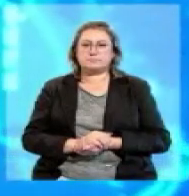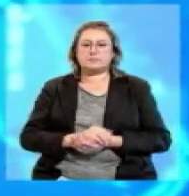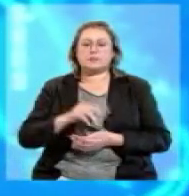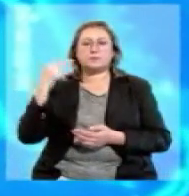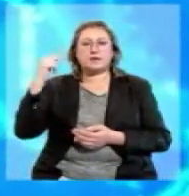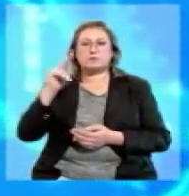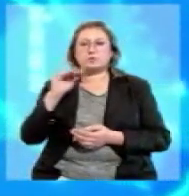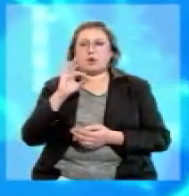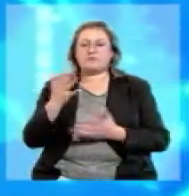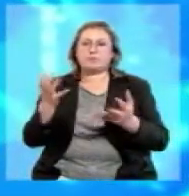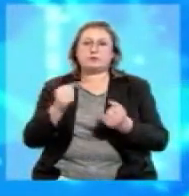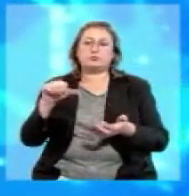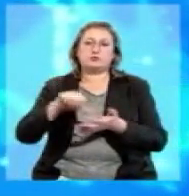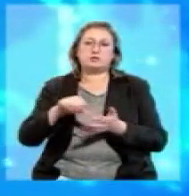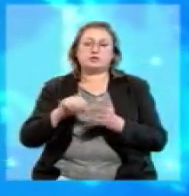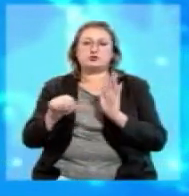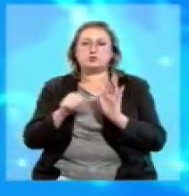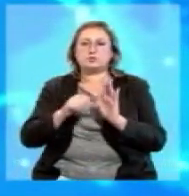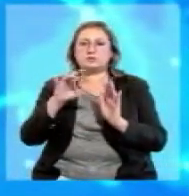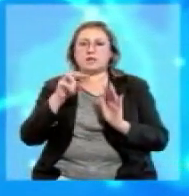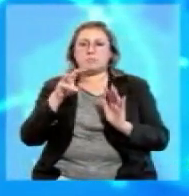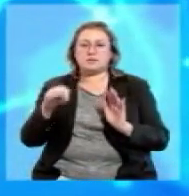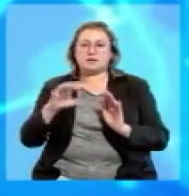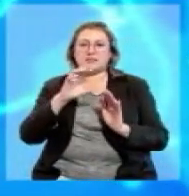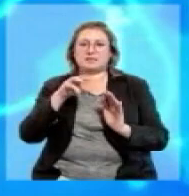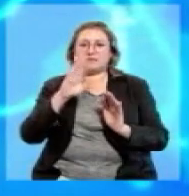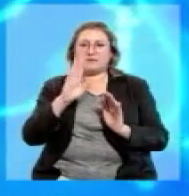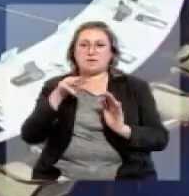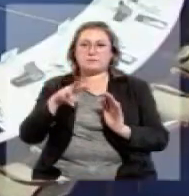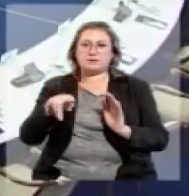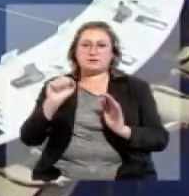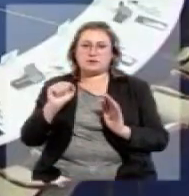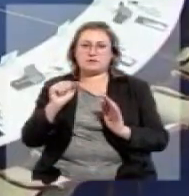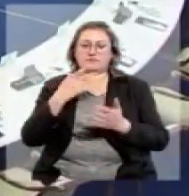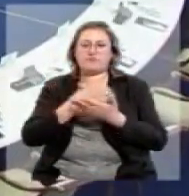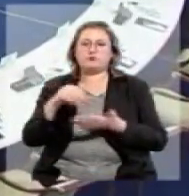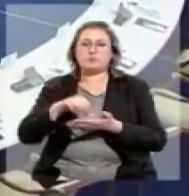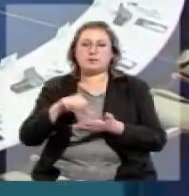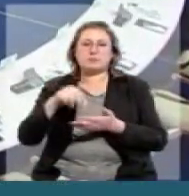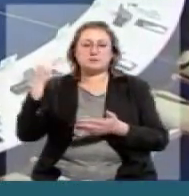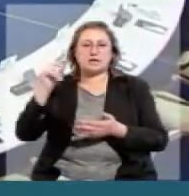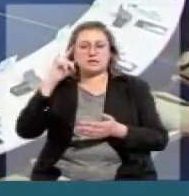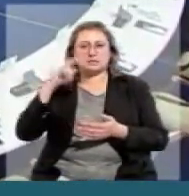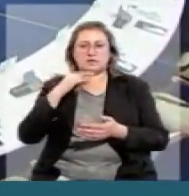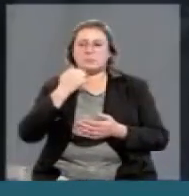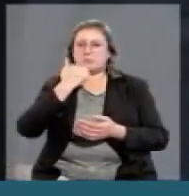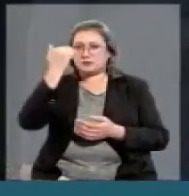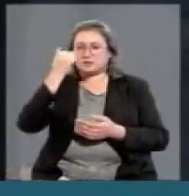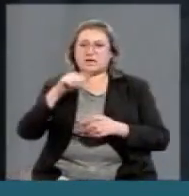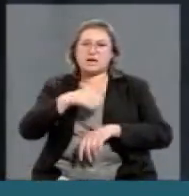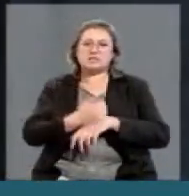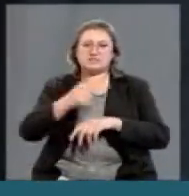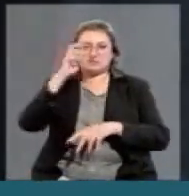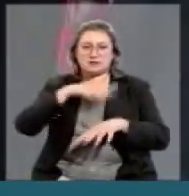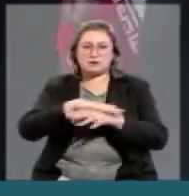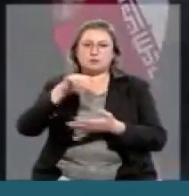Президент Касым-Жомарт Токаев принял участие в 6-м саммите СВМДА. В своем выступлении президент Казахстана поблагодарил лидеров